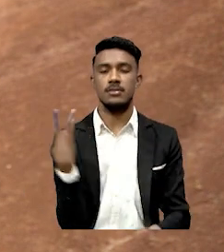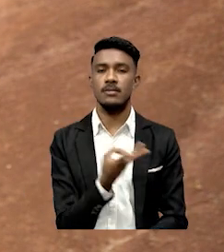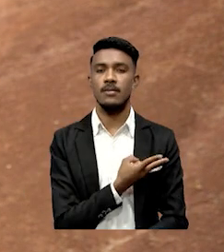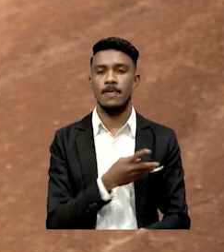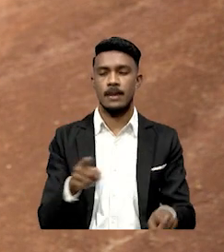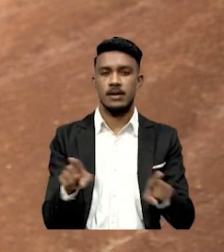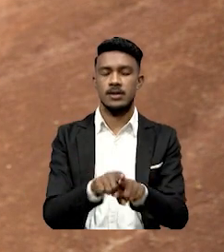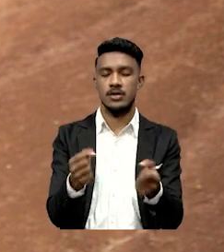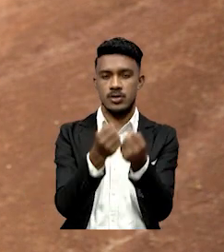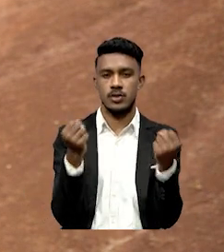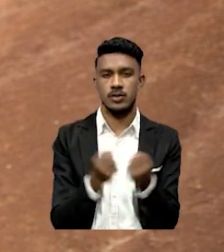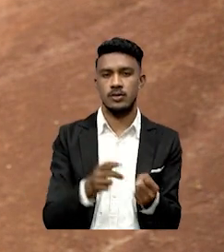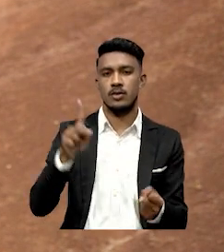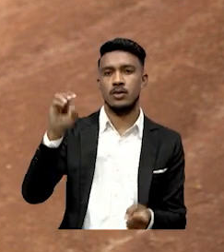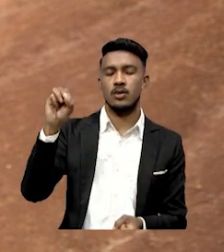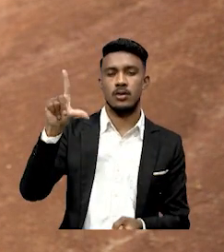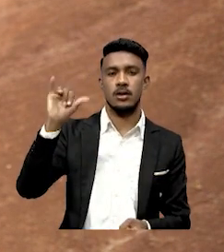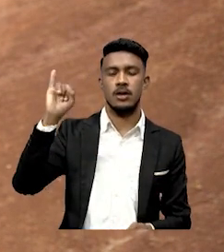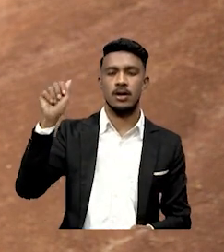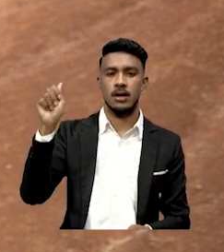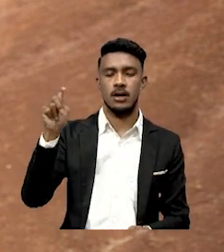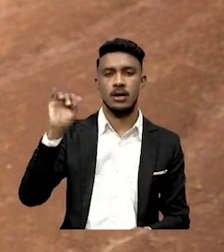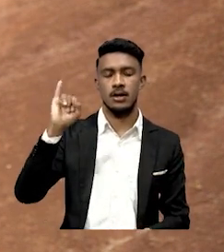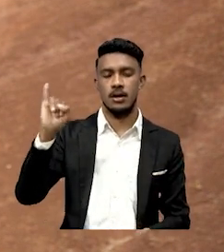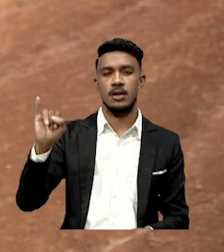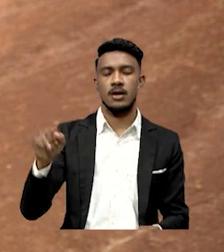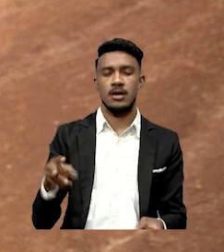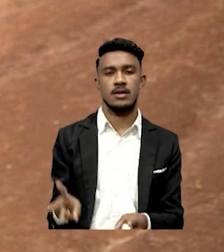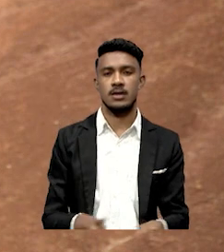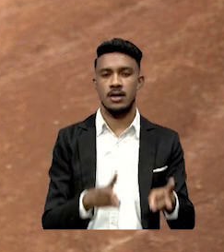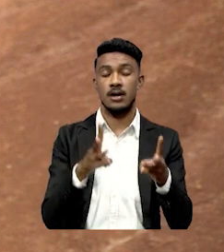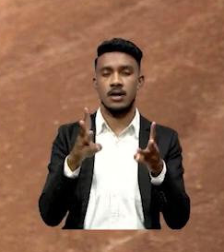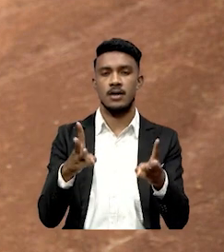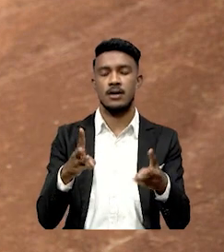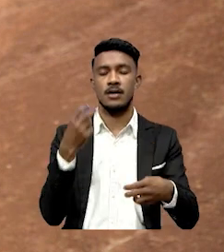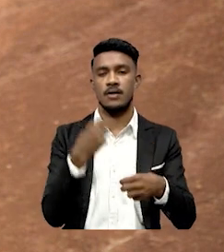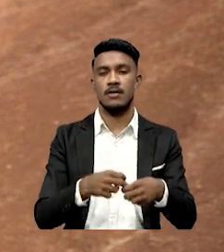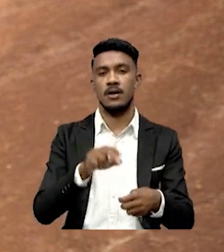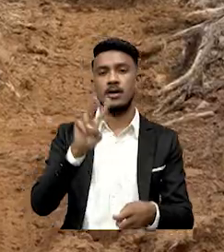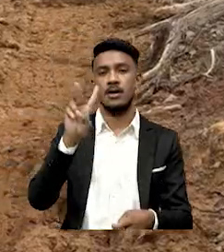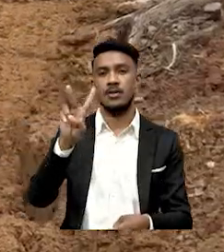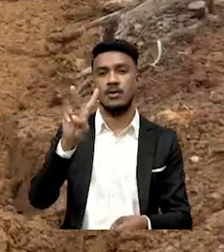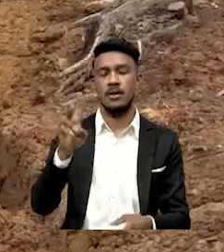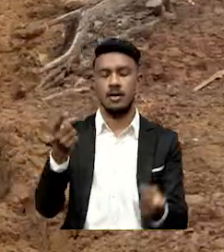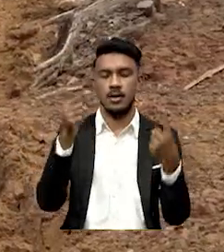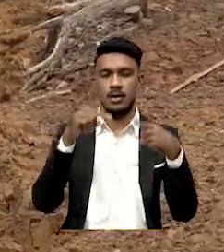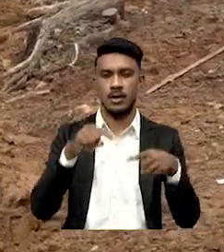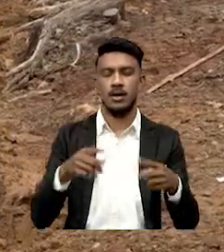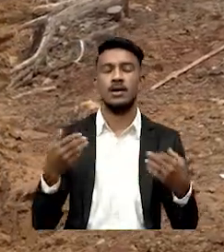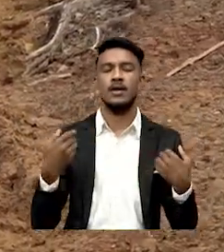ohin entar iya manutasi mai. Ia kami na perkupasan dua. Ihane, iha